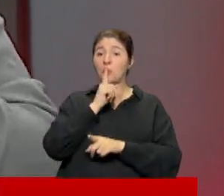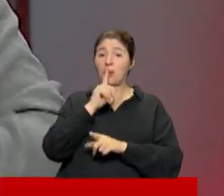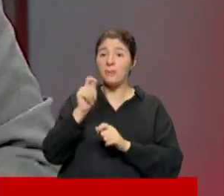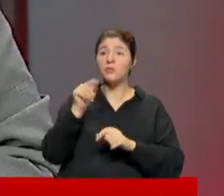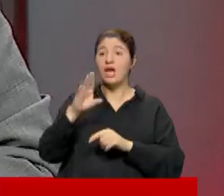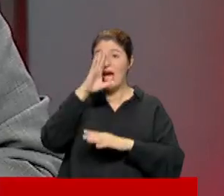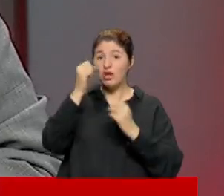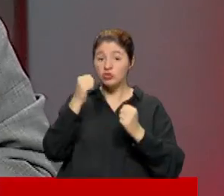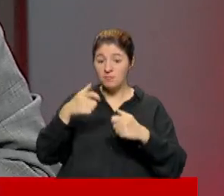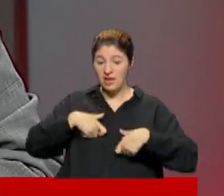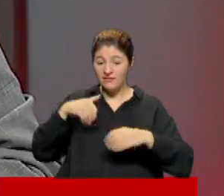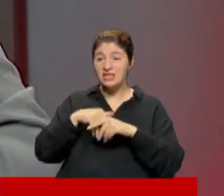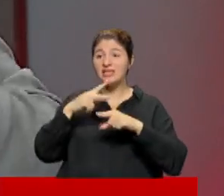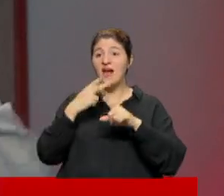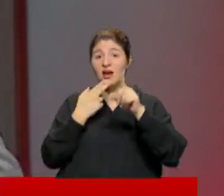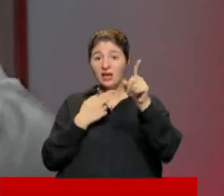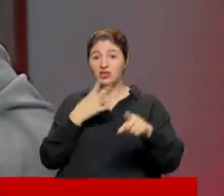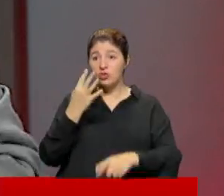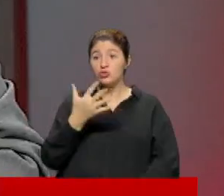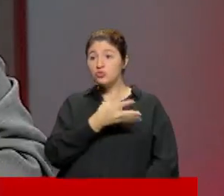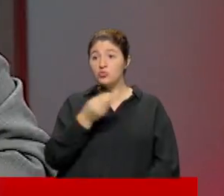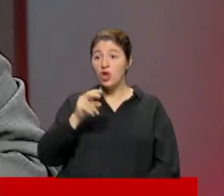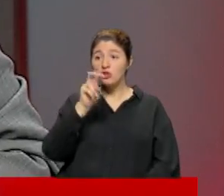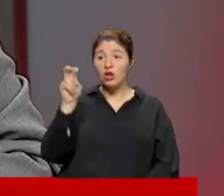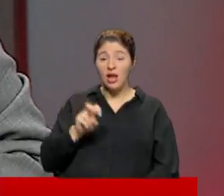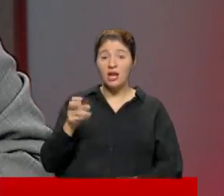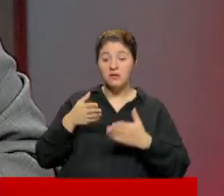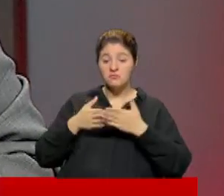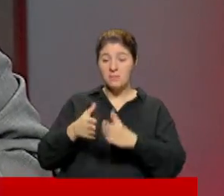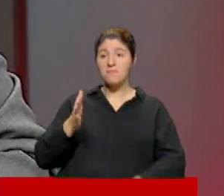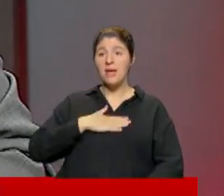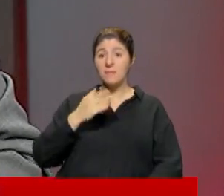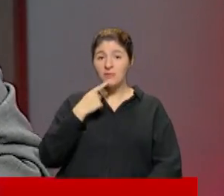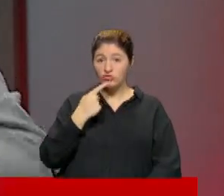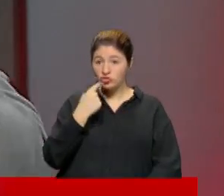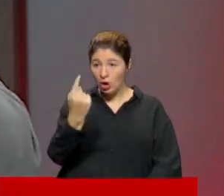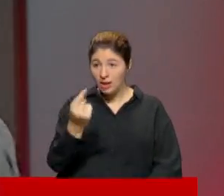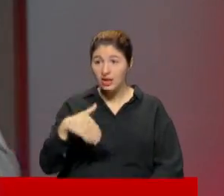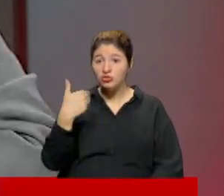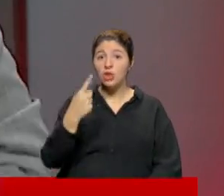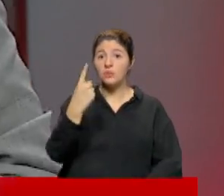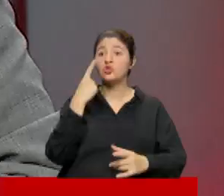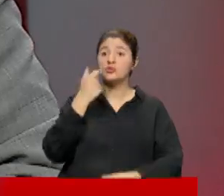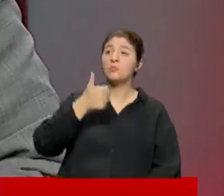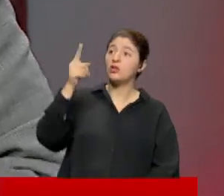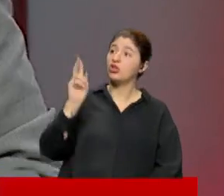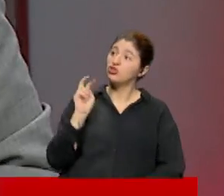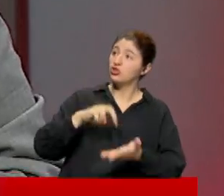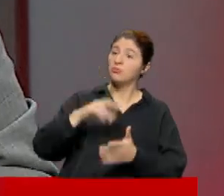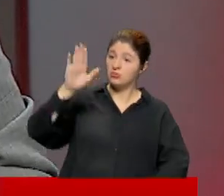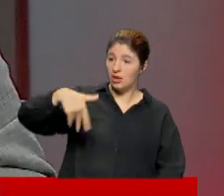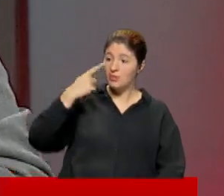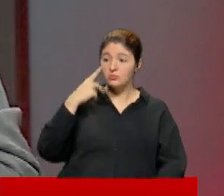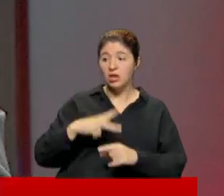Erzurum milletvekili Zehra Taşkesen 4,5 milyon dolarlık yat Benim diyerek söyleyip de bir Cumhurbaşkanı çıkıp gel